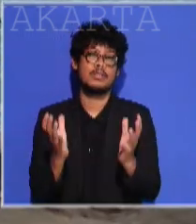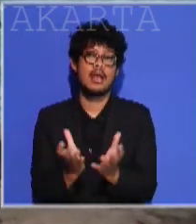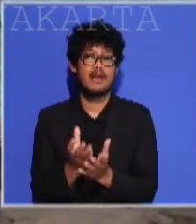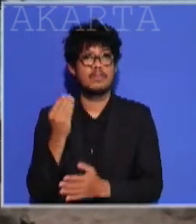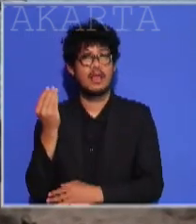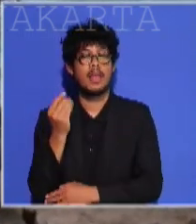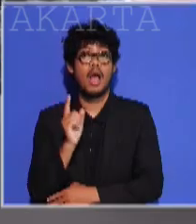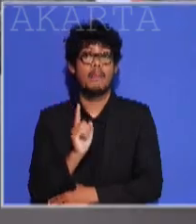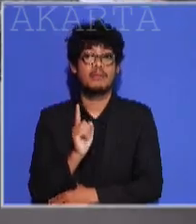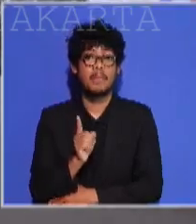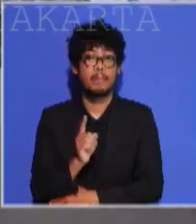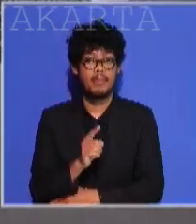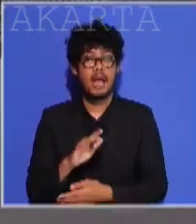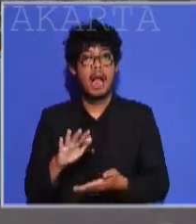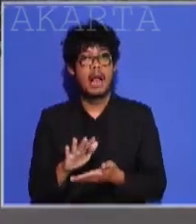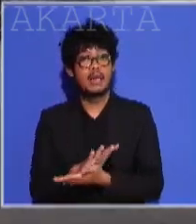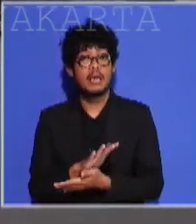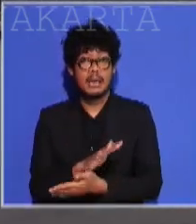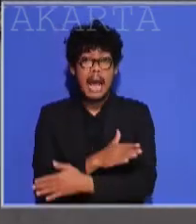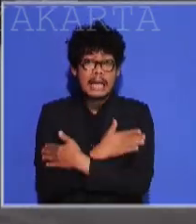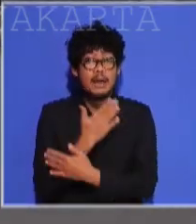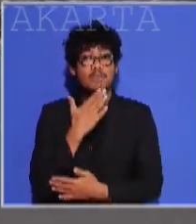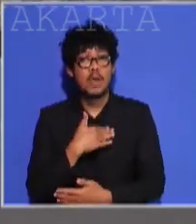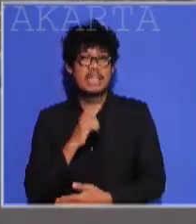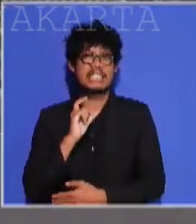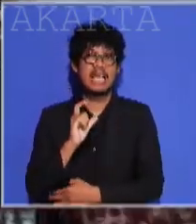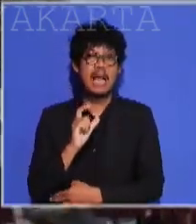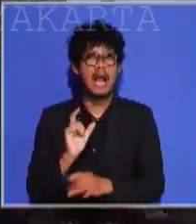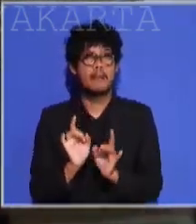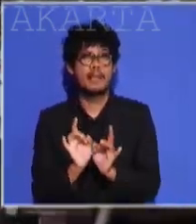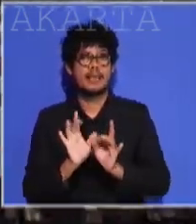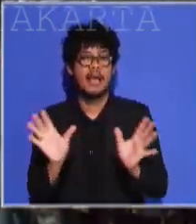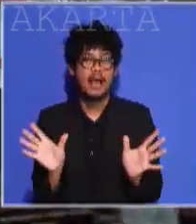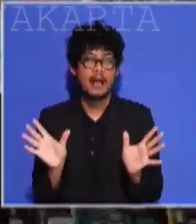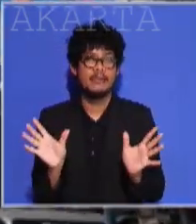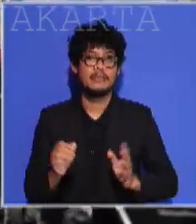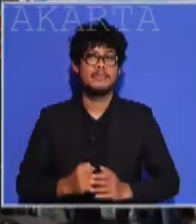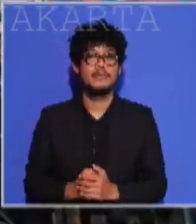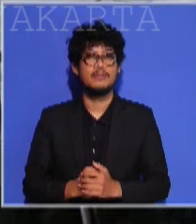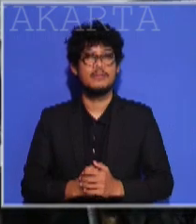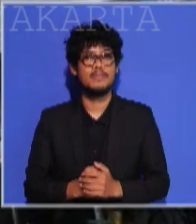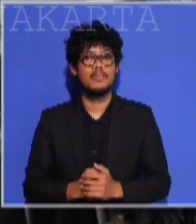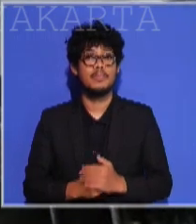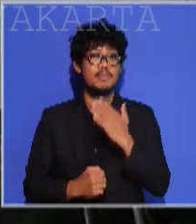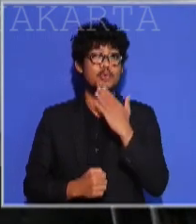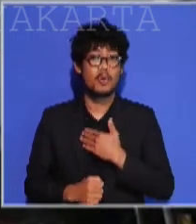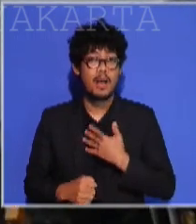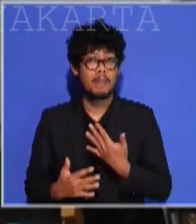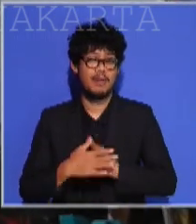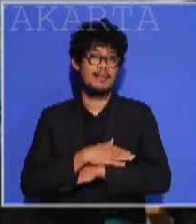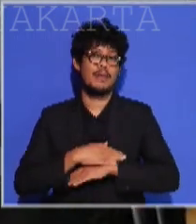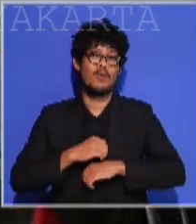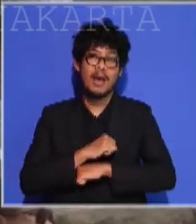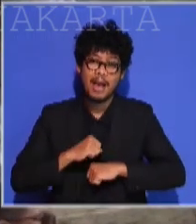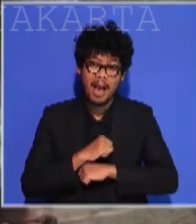ini punya warna tersendiri, karena multi sektor, ya, sport tourism kita punya, bahari kita punya, ekowisata